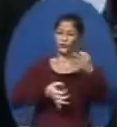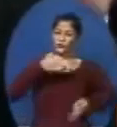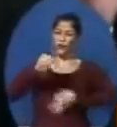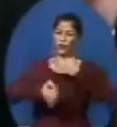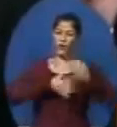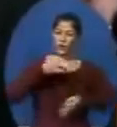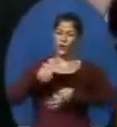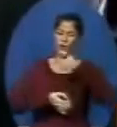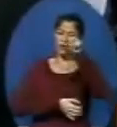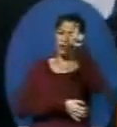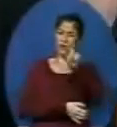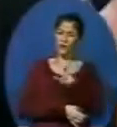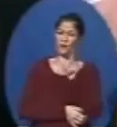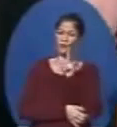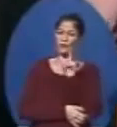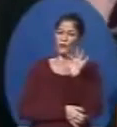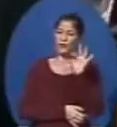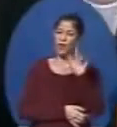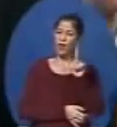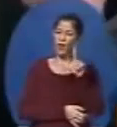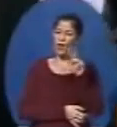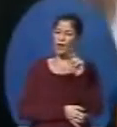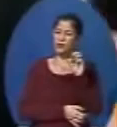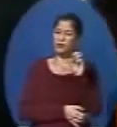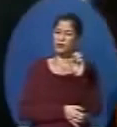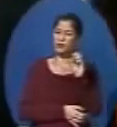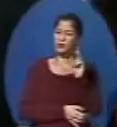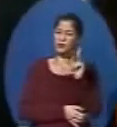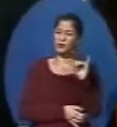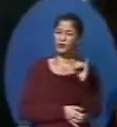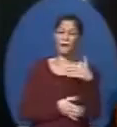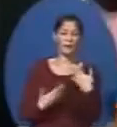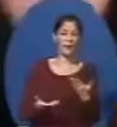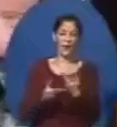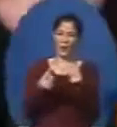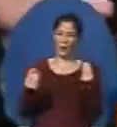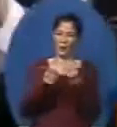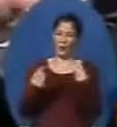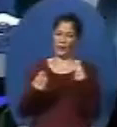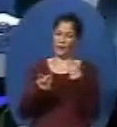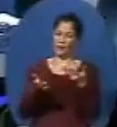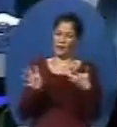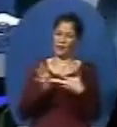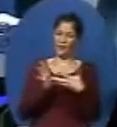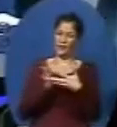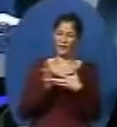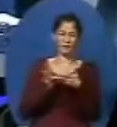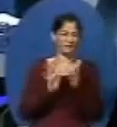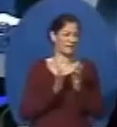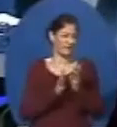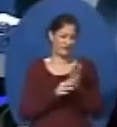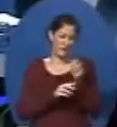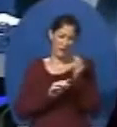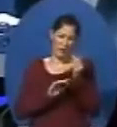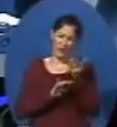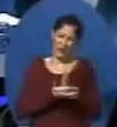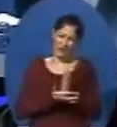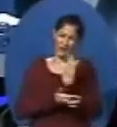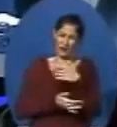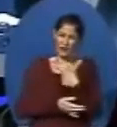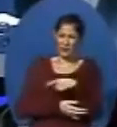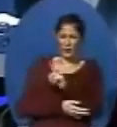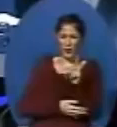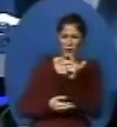משה טלנסקי. בלי כתב אישום, בלי חומר חקירה. היה להם חומר חקירה. לא, היה חלקי לגמרי. אנחנו לא בטלנסקי,